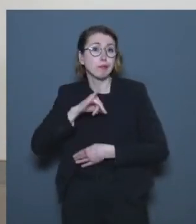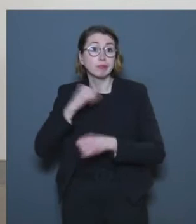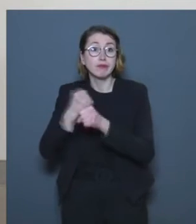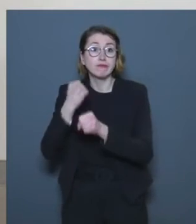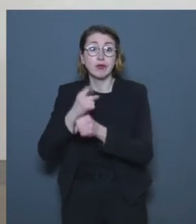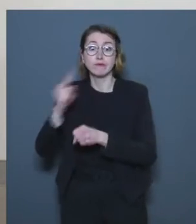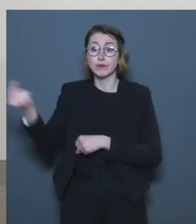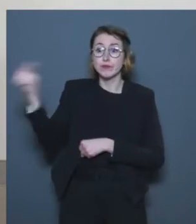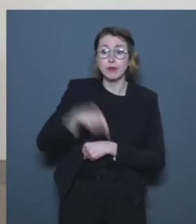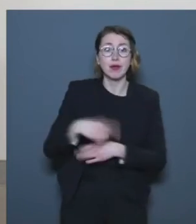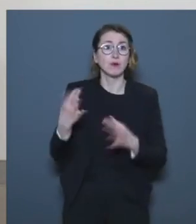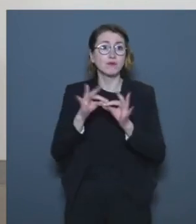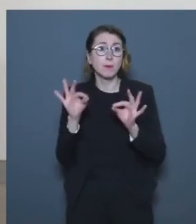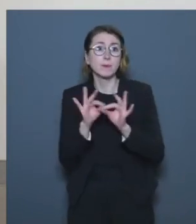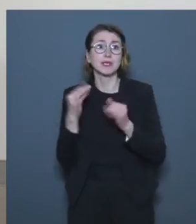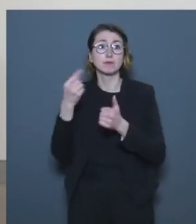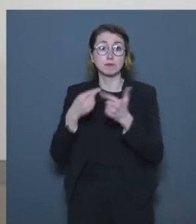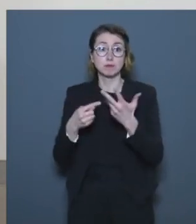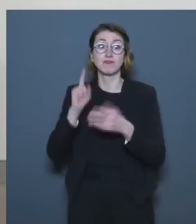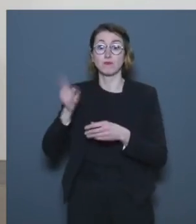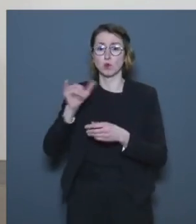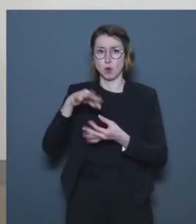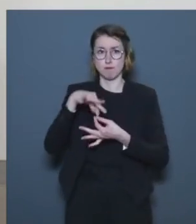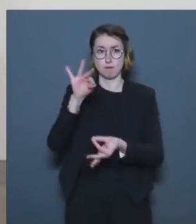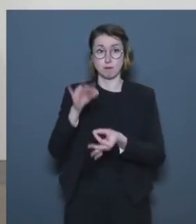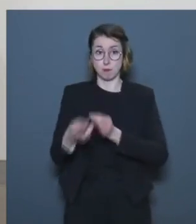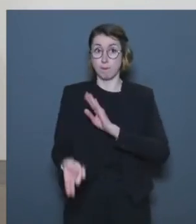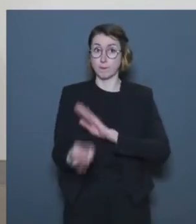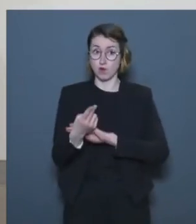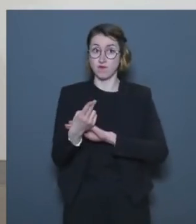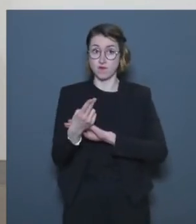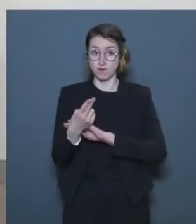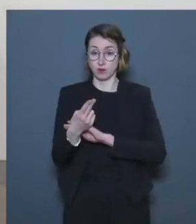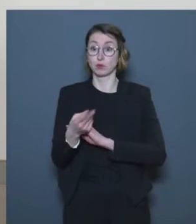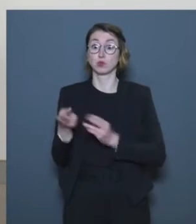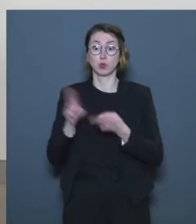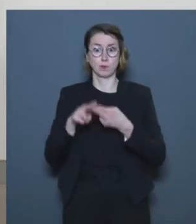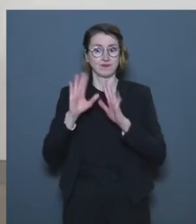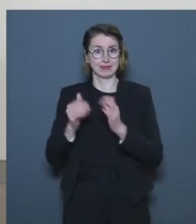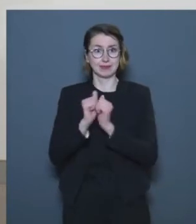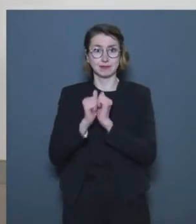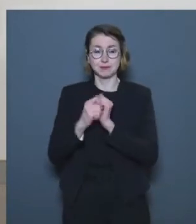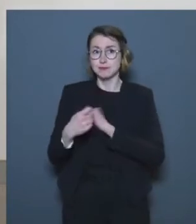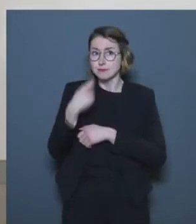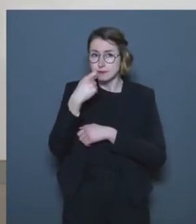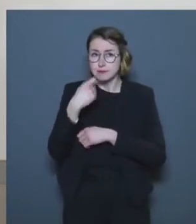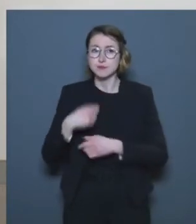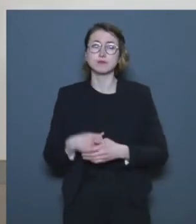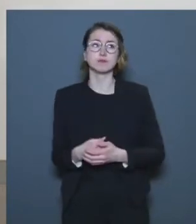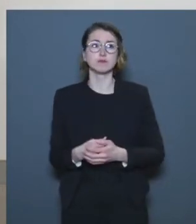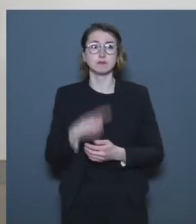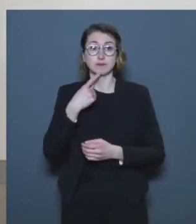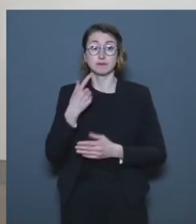devront pouvoir montrer un double test, un test PCR négatif au départ et un test PCR négatif